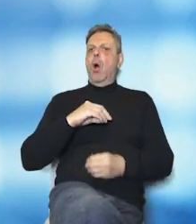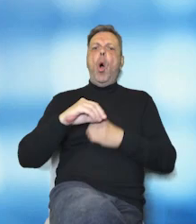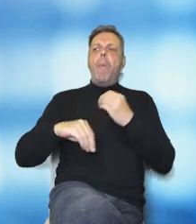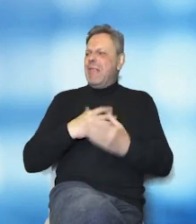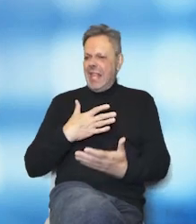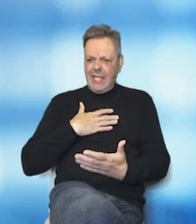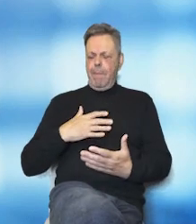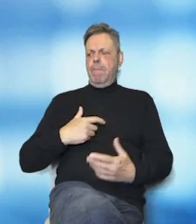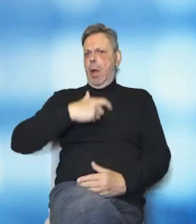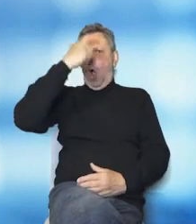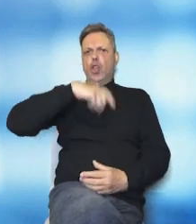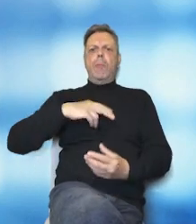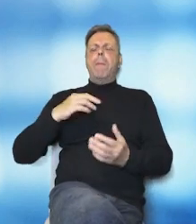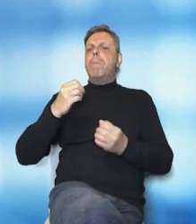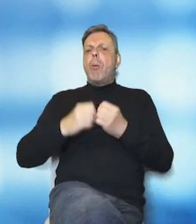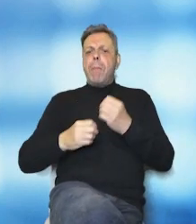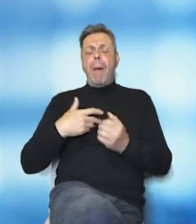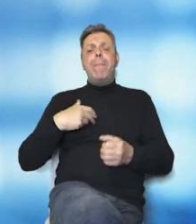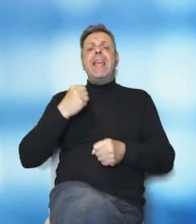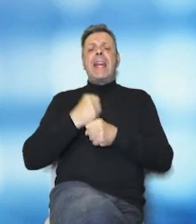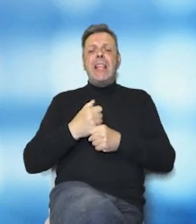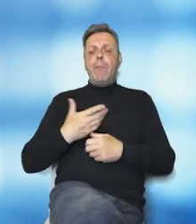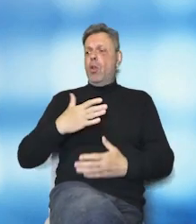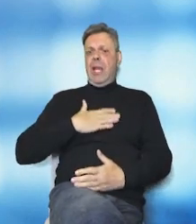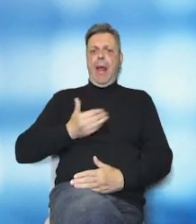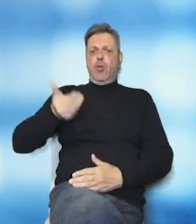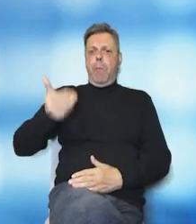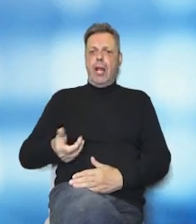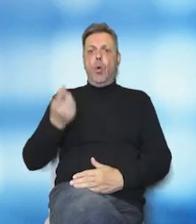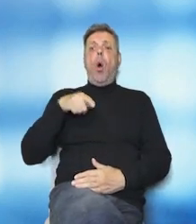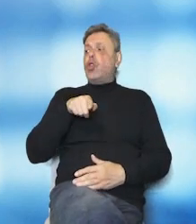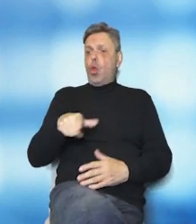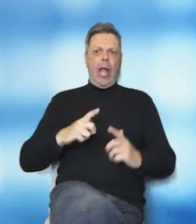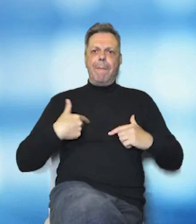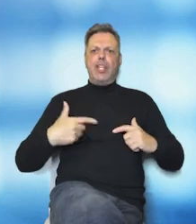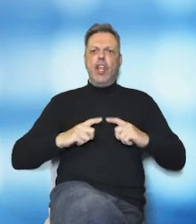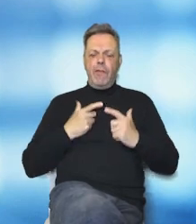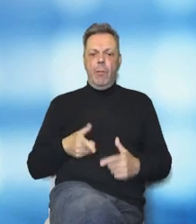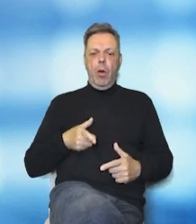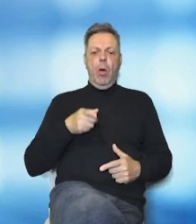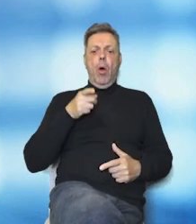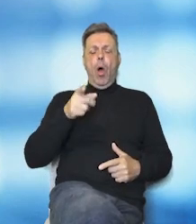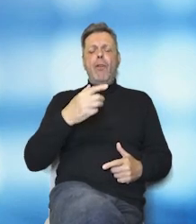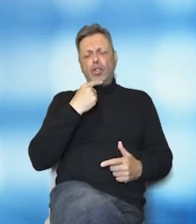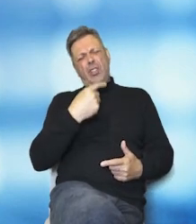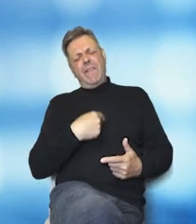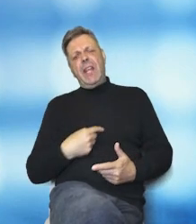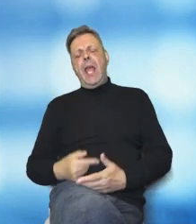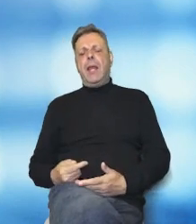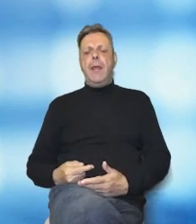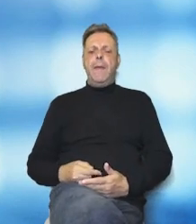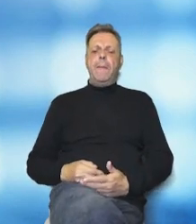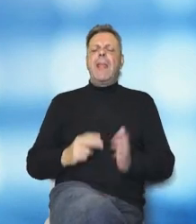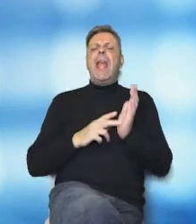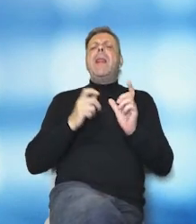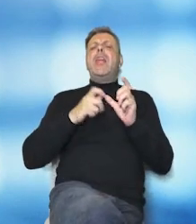osobnim, i mi radimo za plaću, od toga živimo. Ovo što ste spomenuli iz Niša,